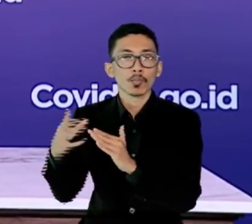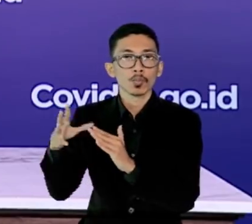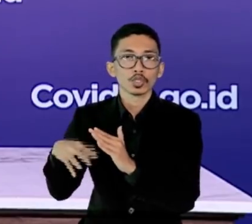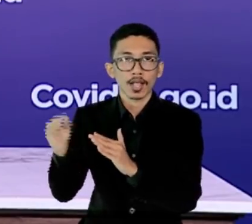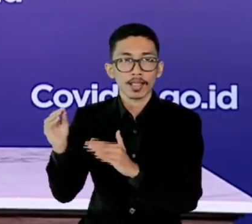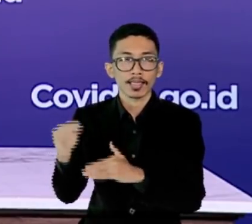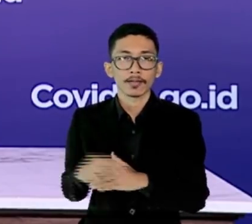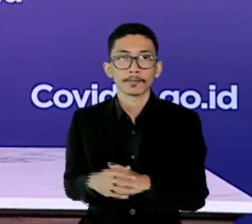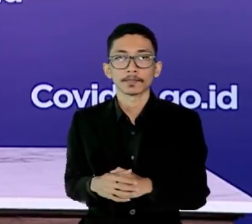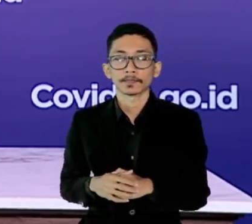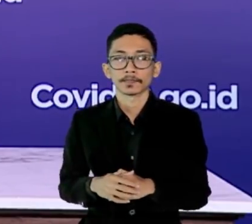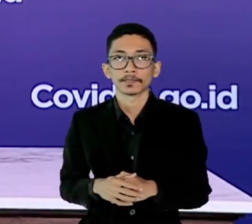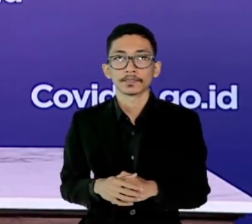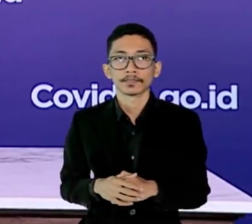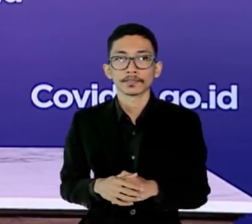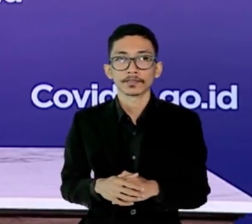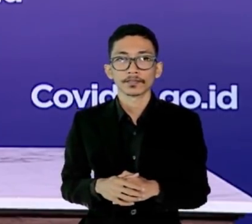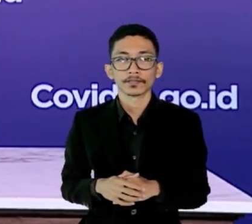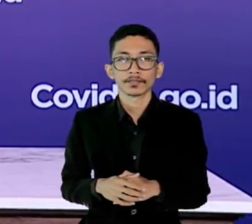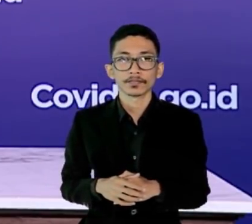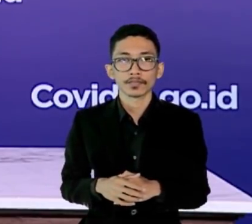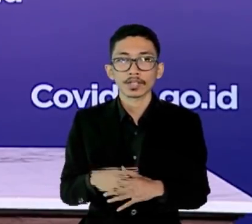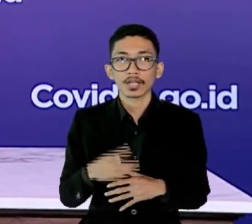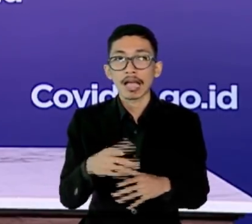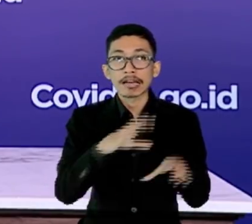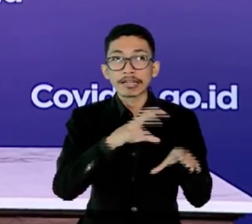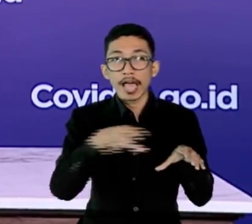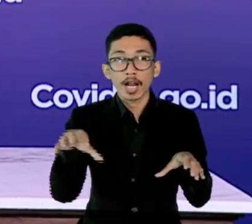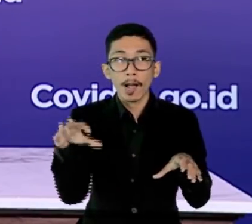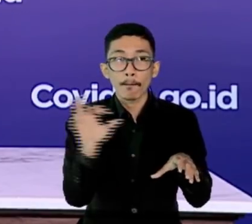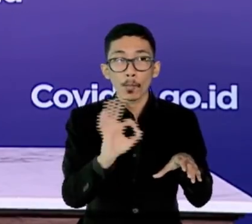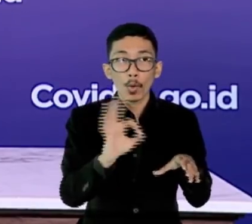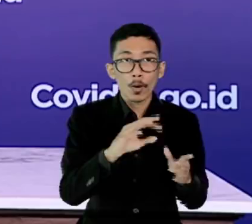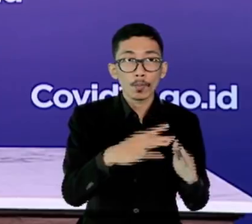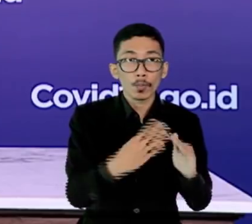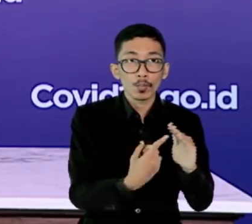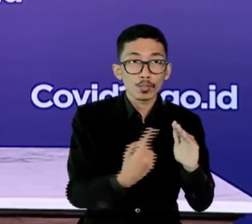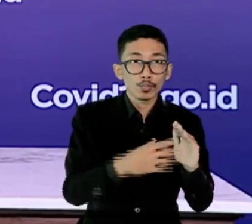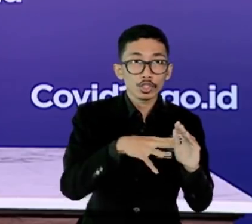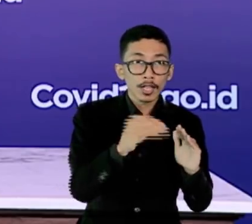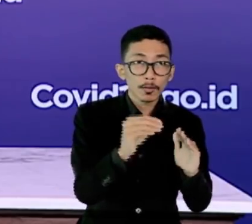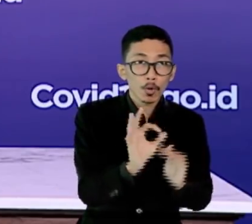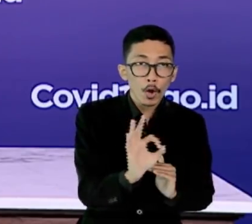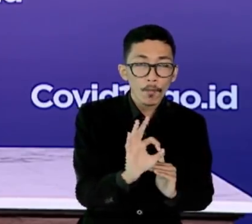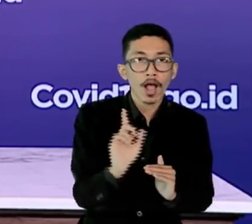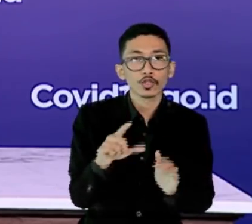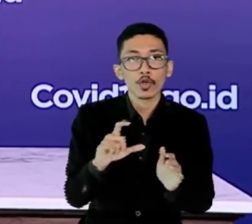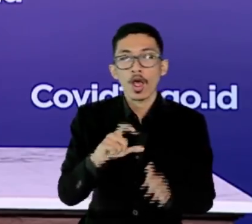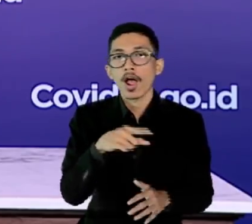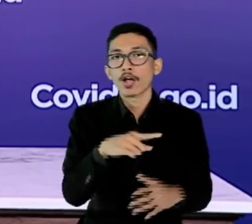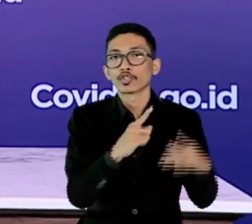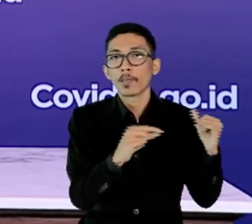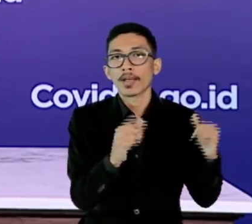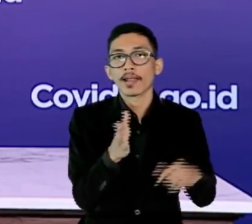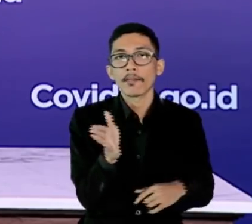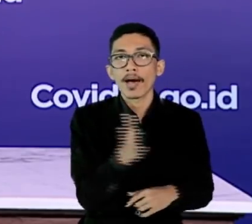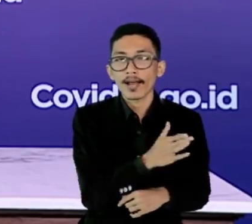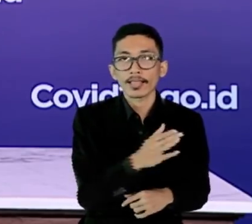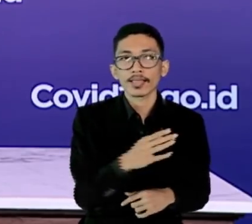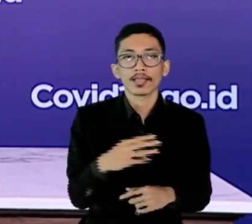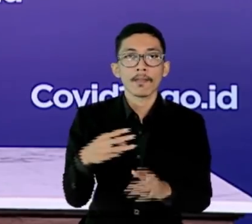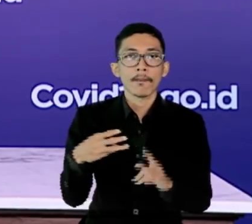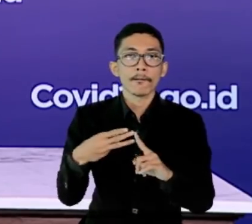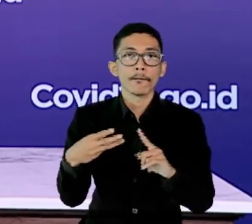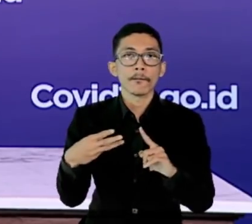September yang belum memiliki fasilitas isolasi terpusat seperti Provinsi Sumatera Barat dan Bengkulu untuk segera